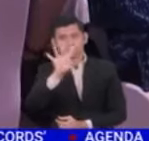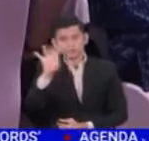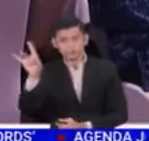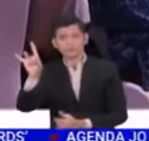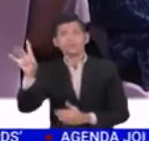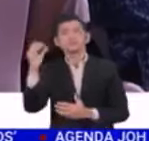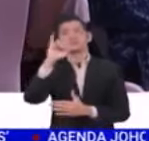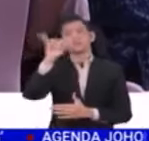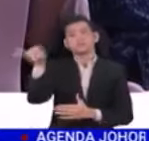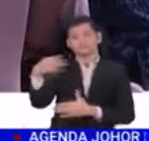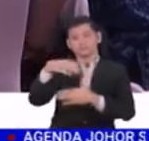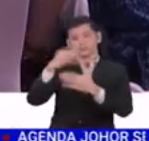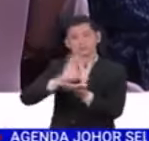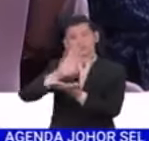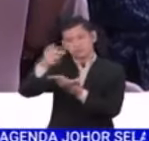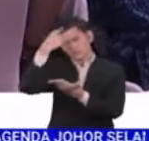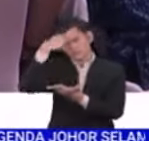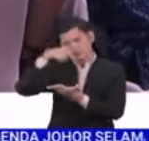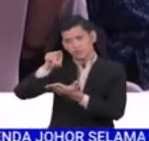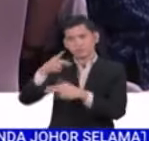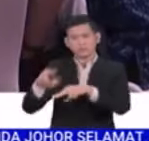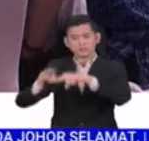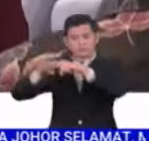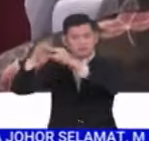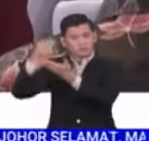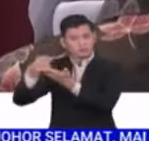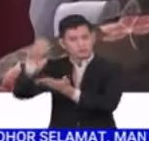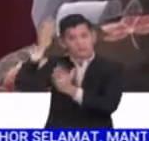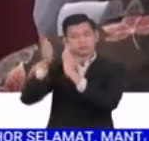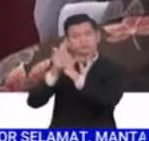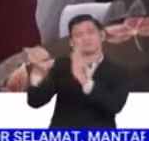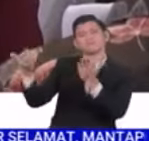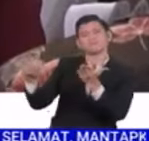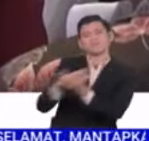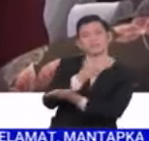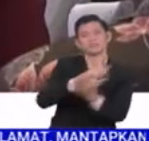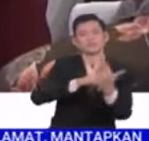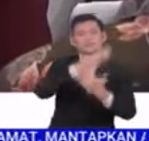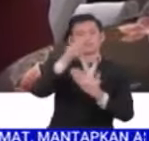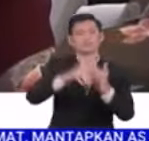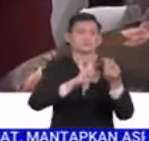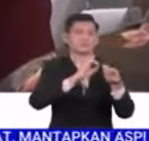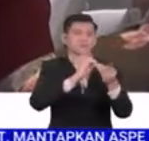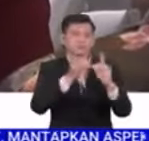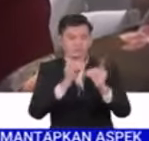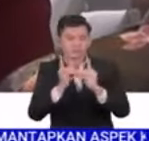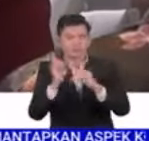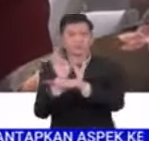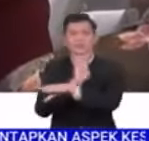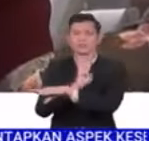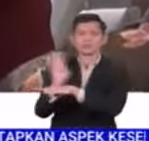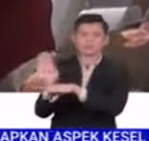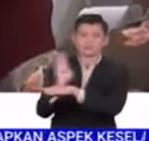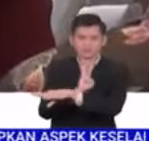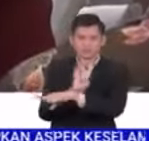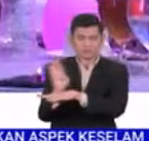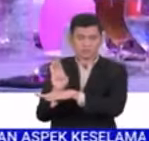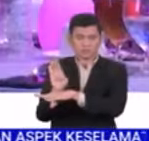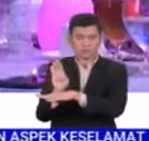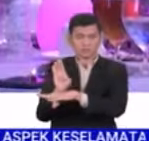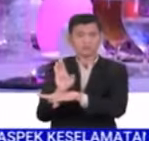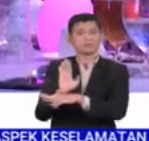untuk menambah baik ilmu keusahawanan dan kemahiran baharu termasuk program pendidikan lam perniagaan di gitu bisa